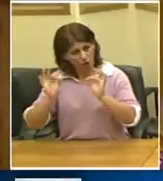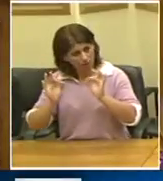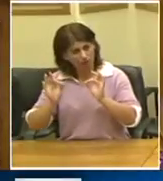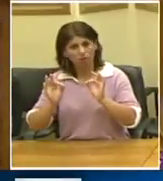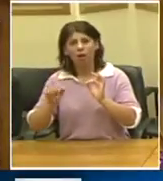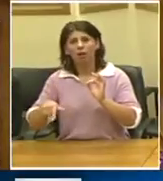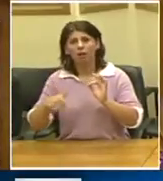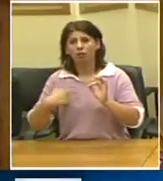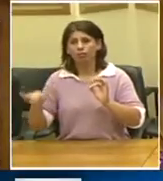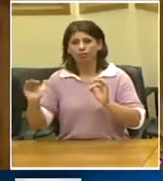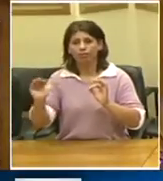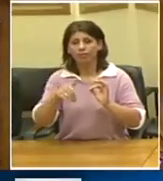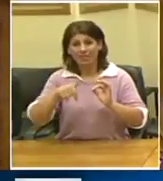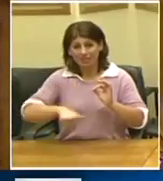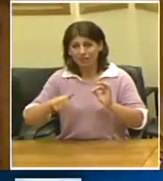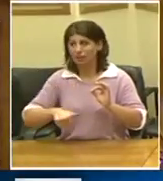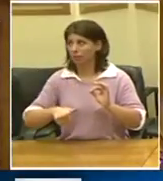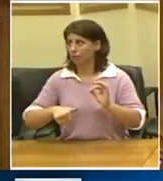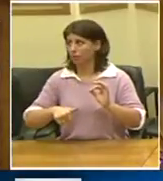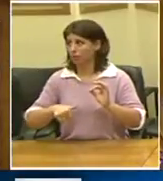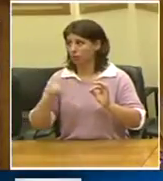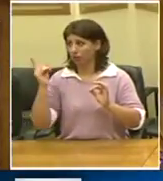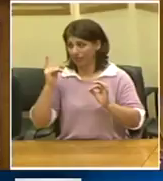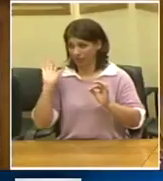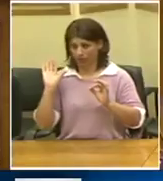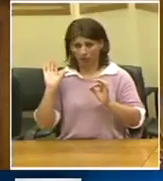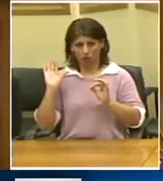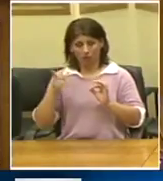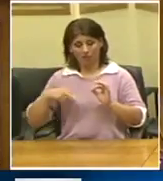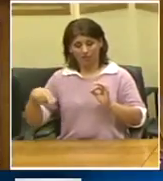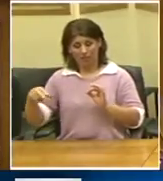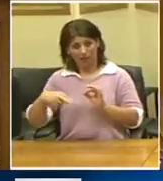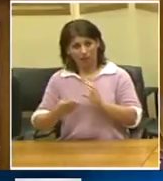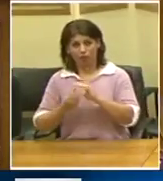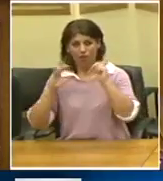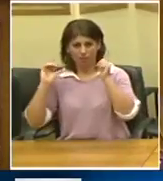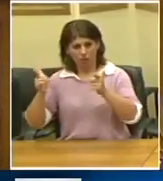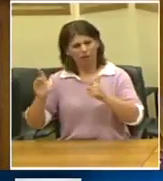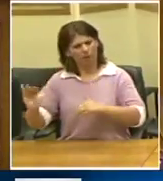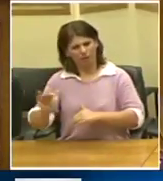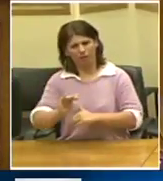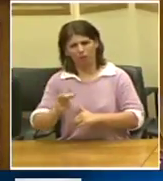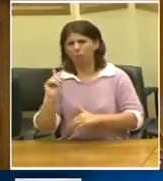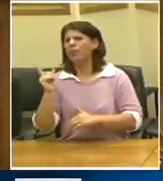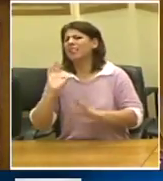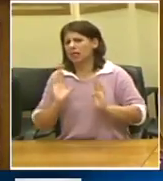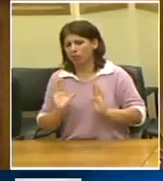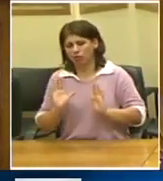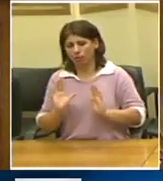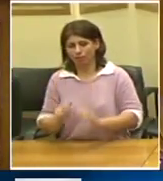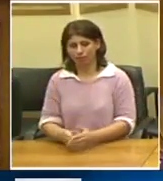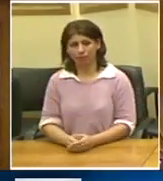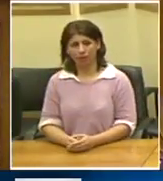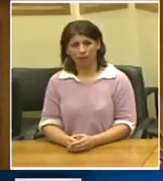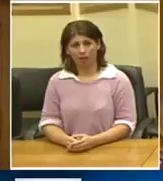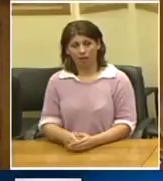εγώ θα απευθυνθώ κυρίως σήμερα, κάτι που δεν το συνηθίζω, στους συναδέλφους της αξιωματικής αντιπολίτευσης. Ο επικίστερος χαρακτηρισμός γι' αυτό